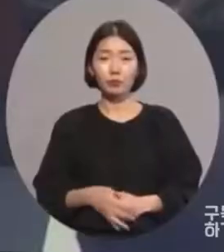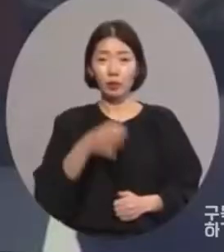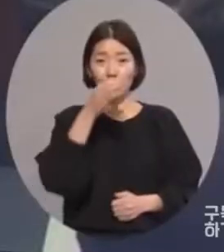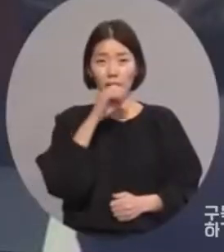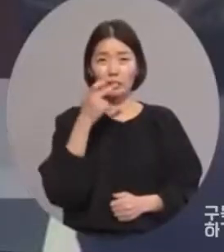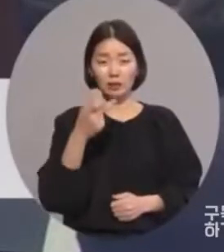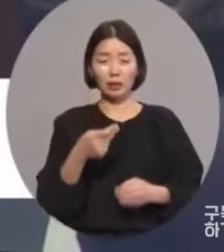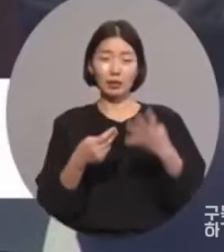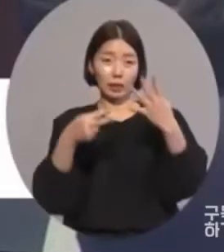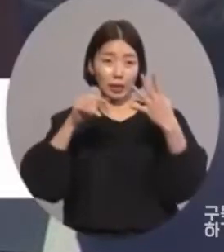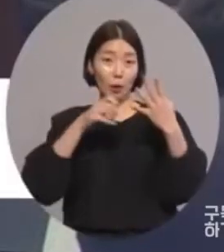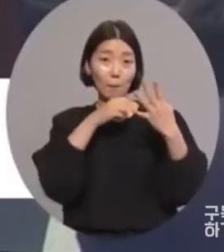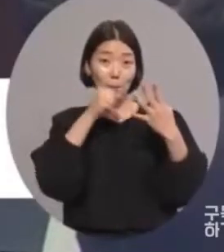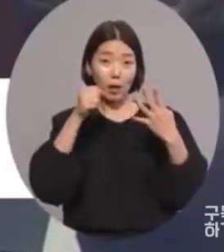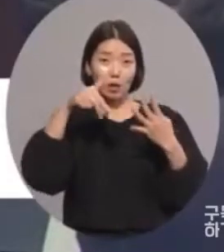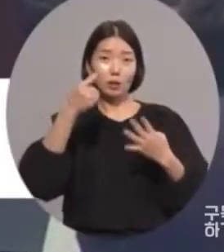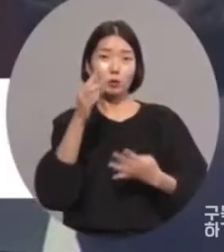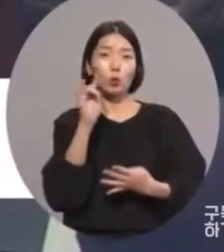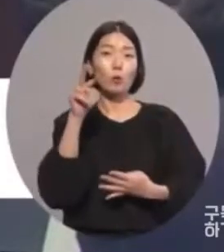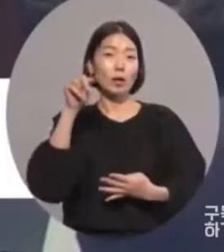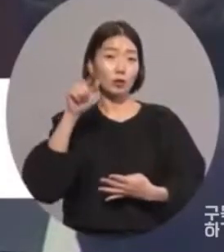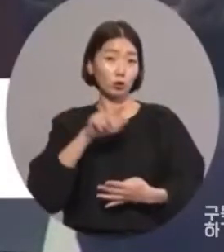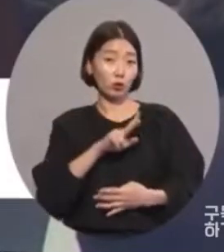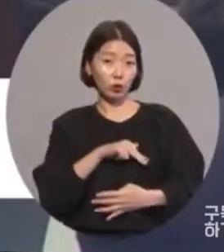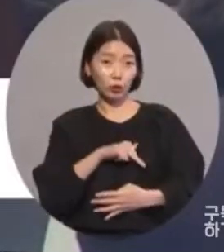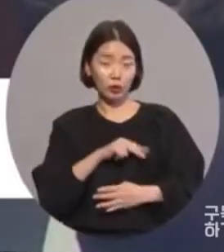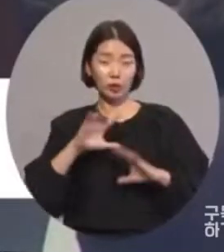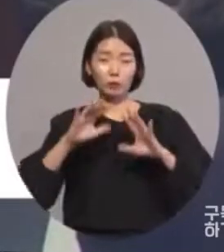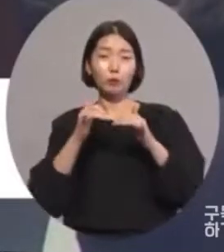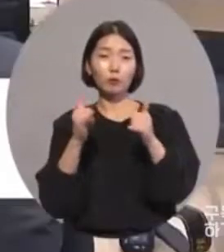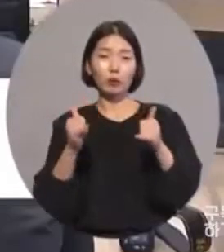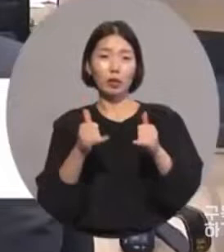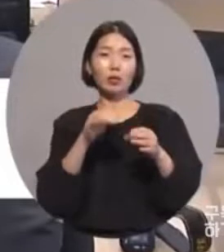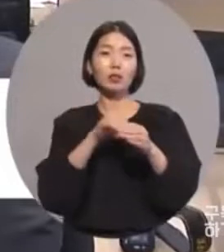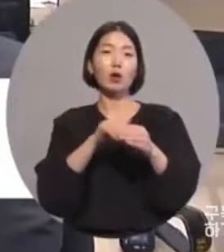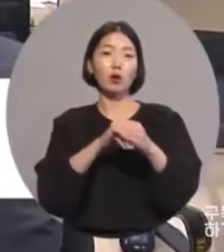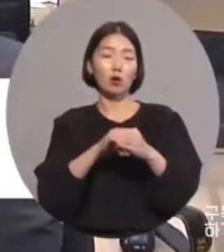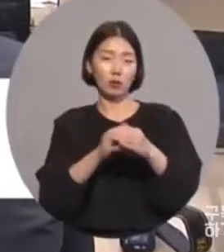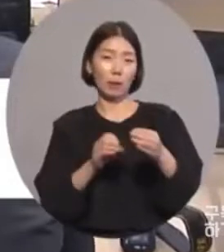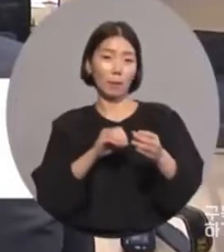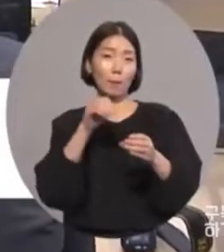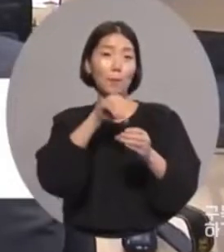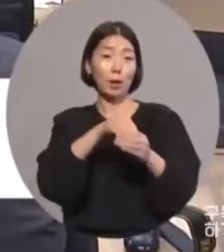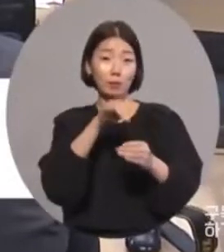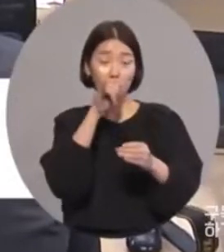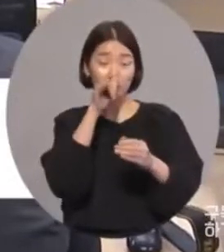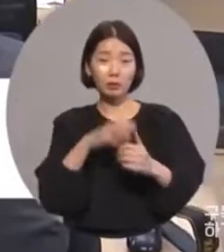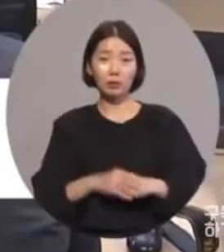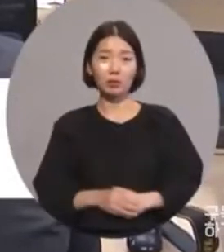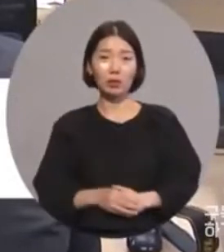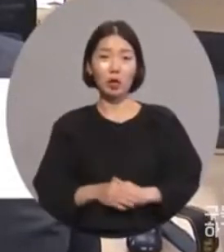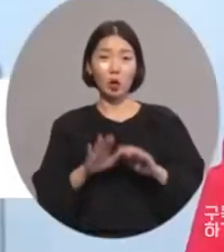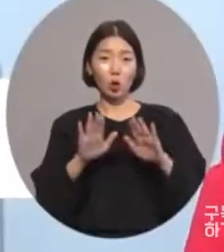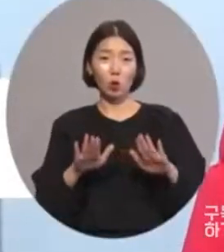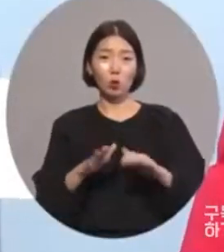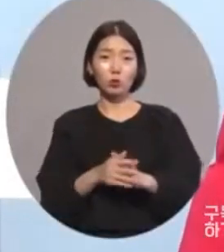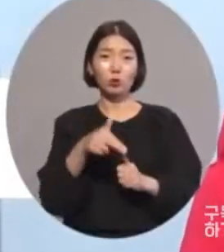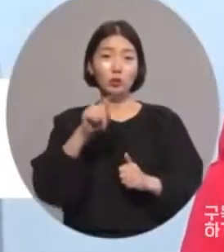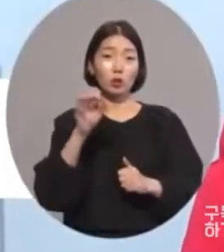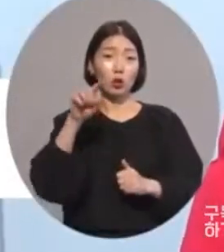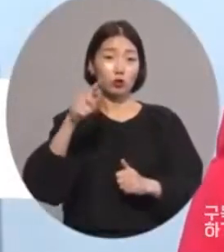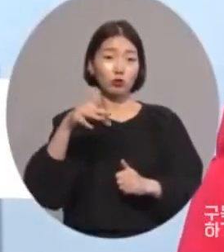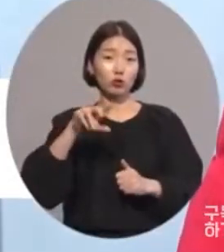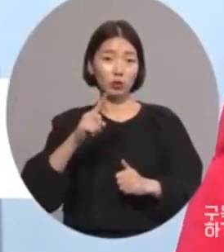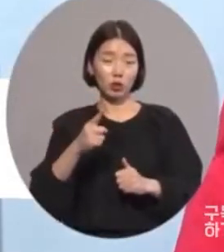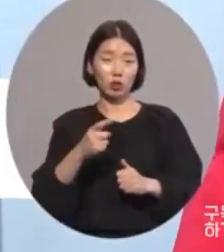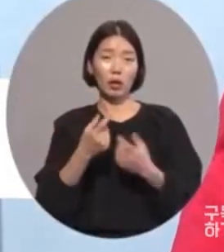익산에서 4선을 지낸 조배숙 전 국회의원이 국민의힘 선대위에 합류했습니다. 조배숙 전 의원은 오늘 정운천